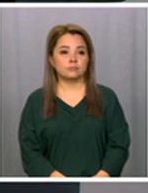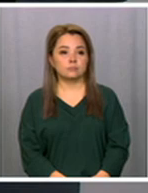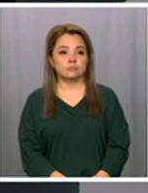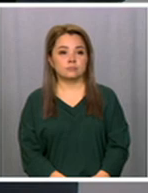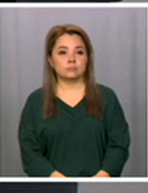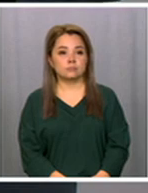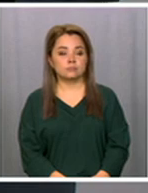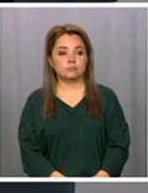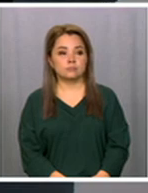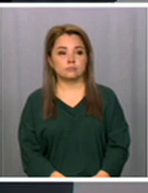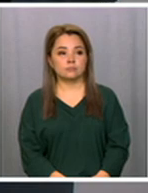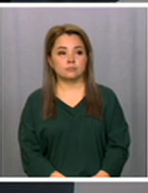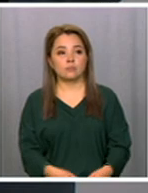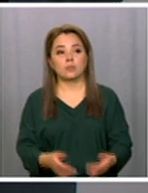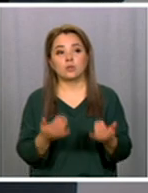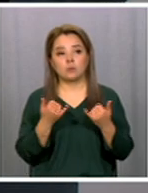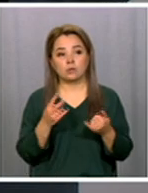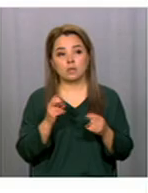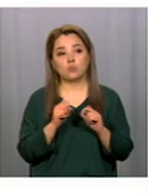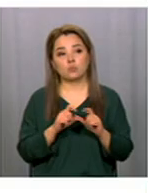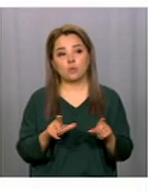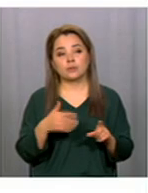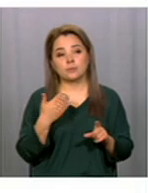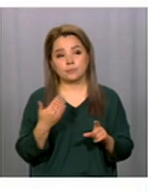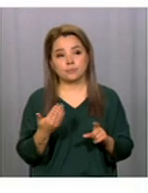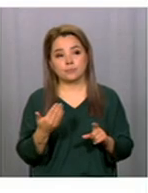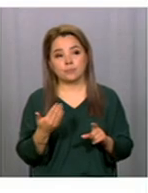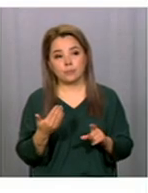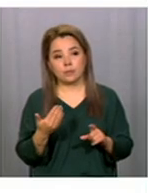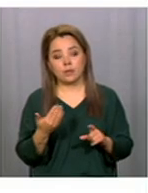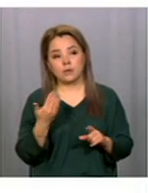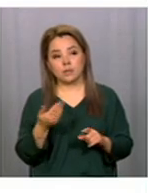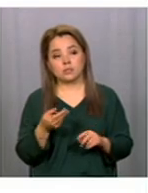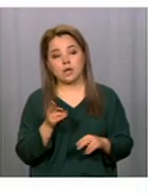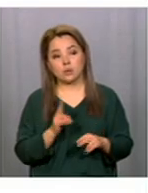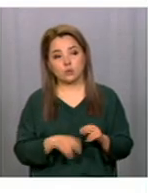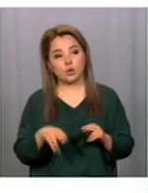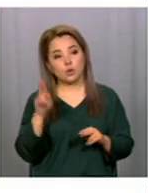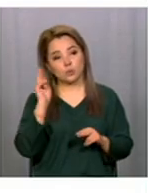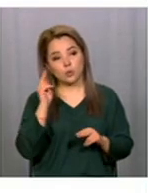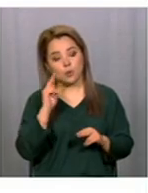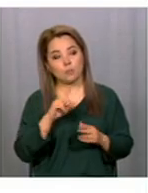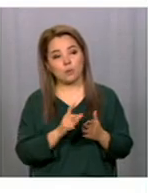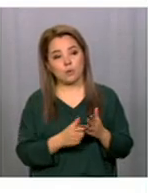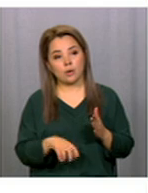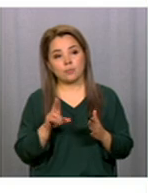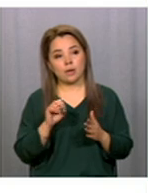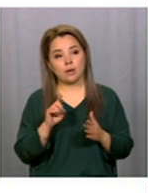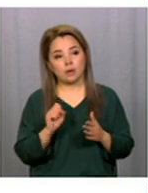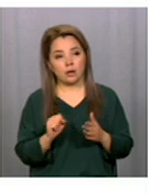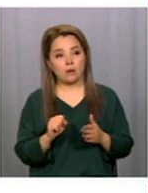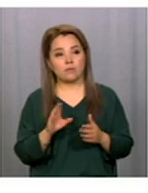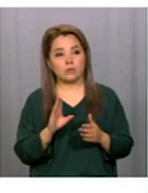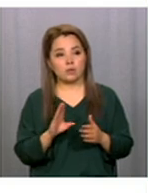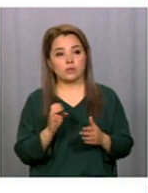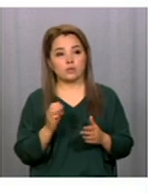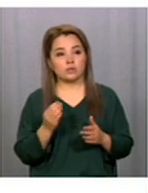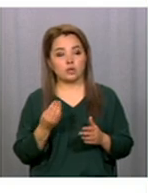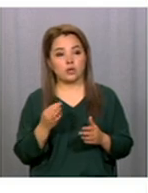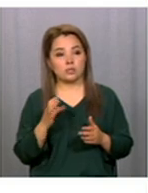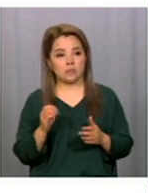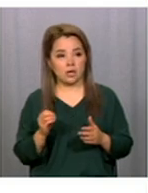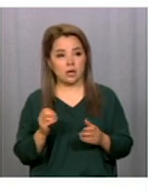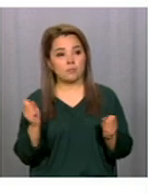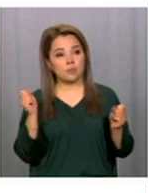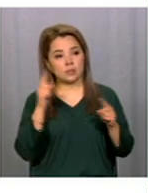Итак, сегодня на уроке вы закончили изучение повести Бека «Волоколамское шоссе».